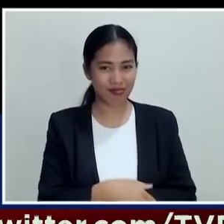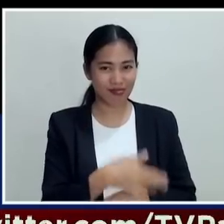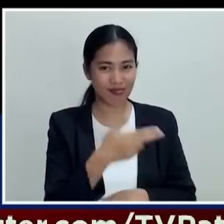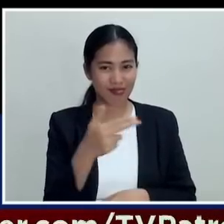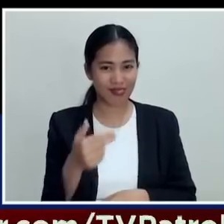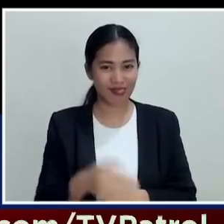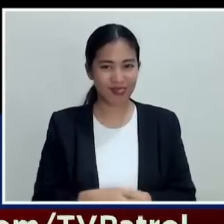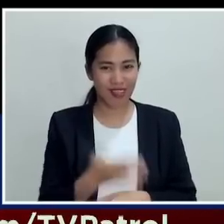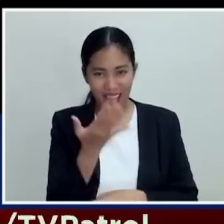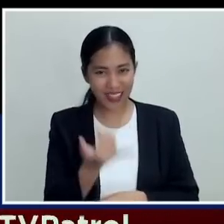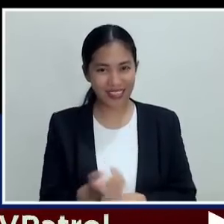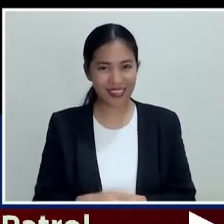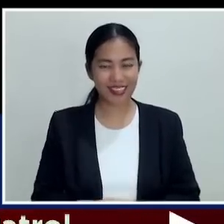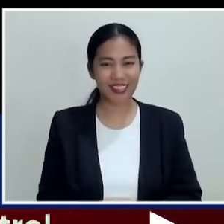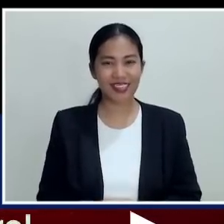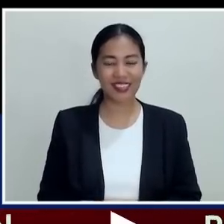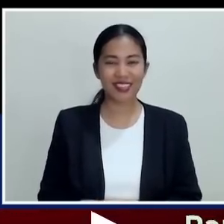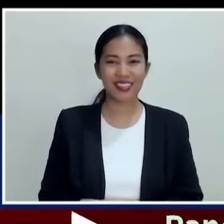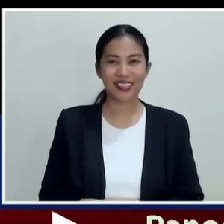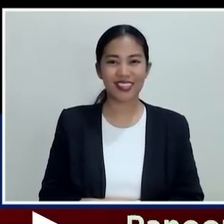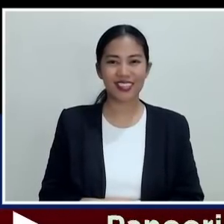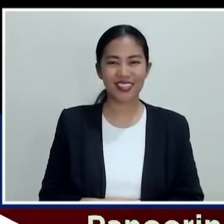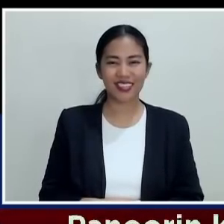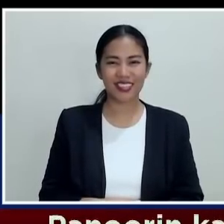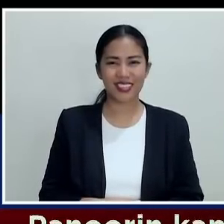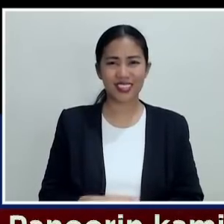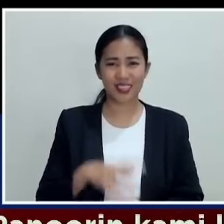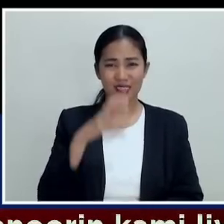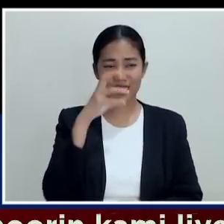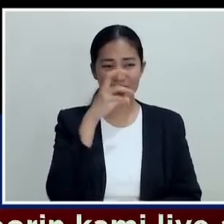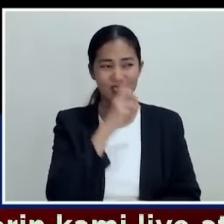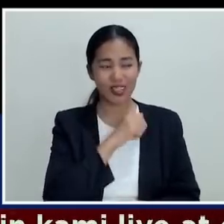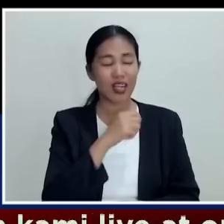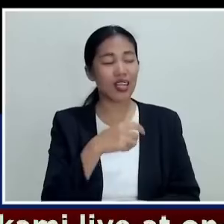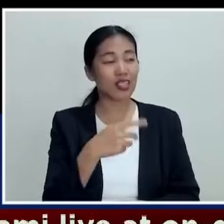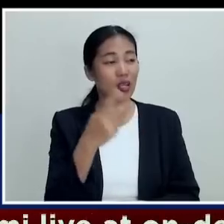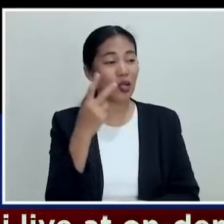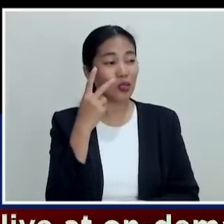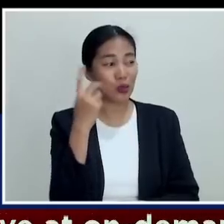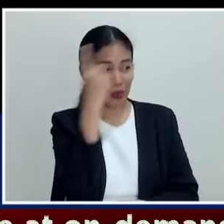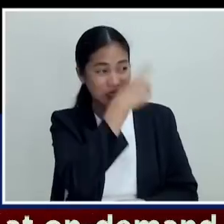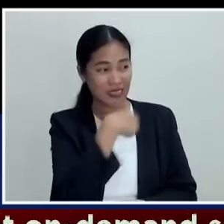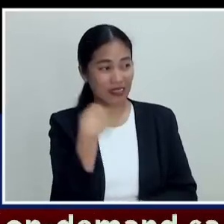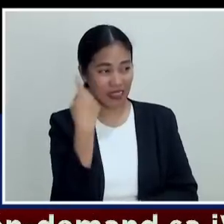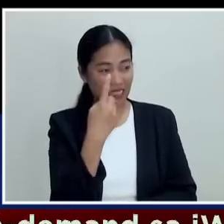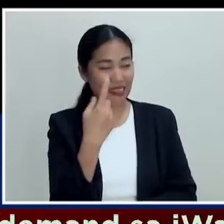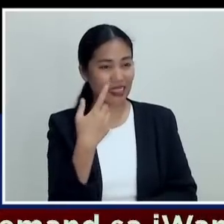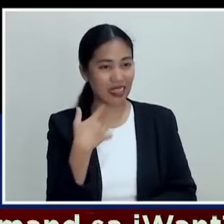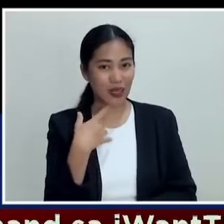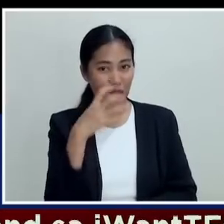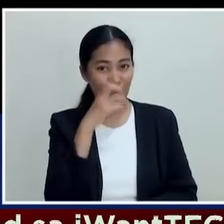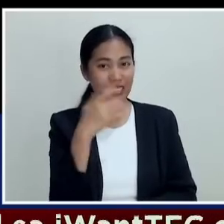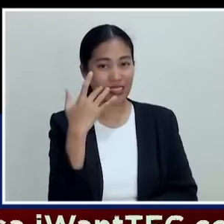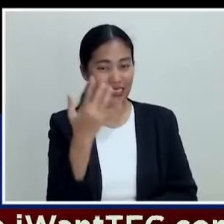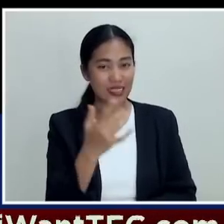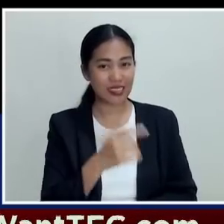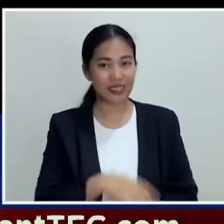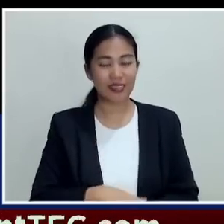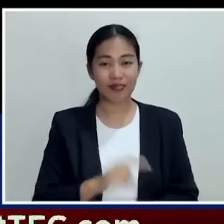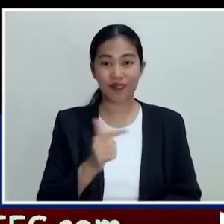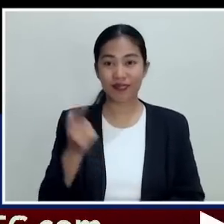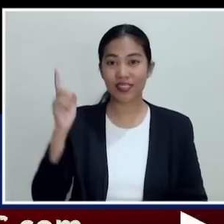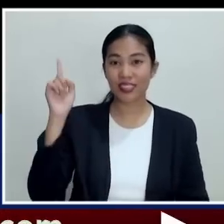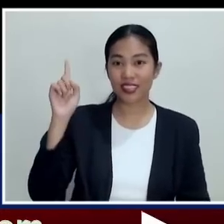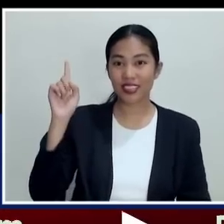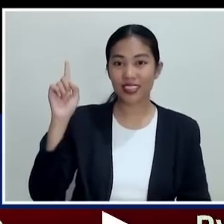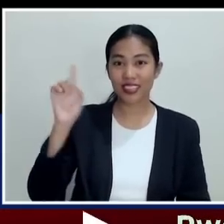Ay, matandang bakla, kakaloka. Eto pa isa, si Chang. Naalala